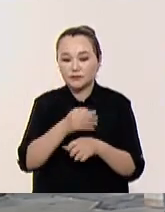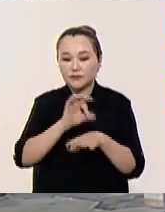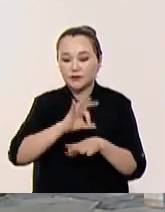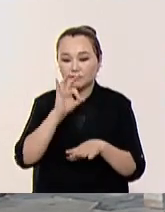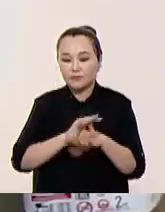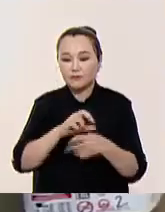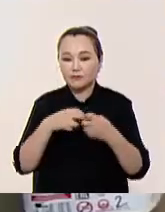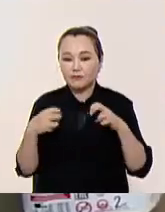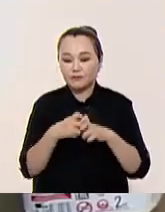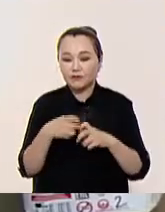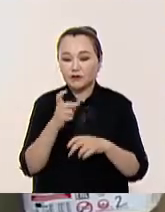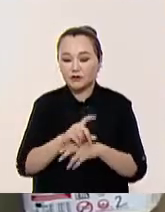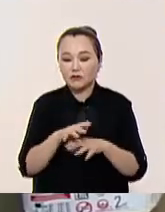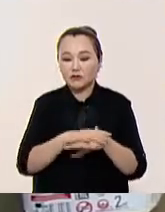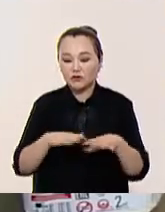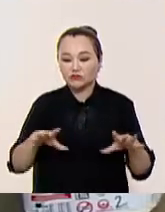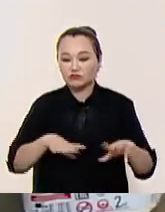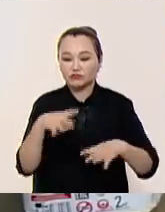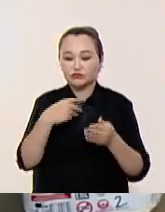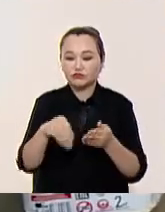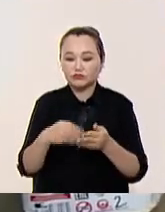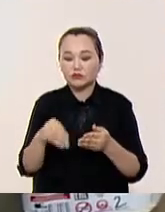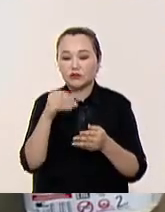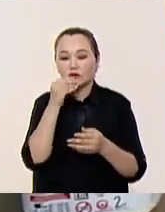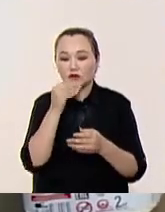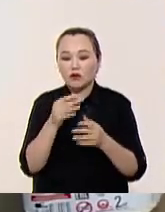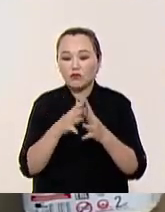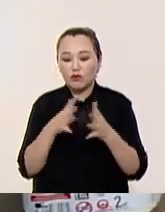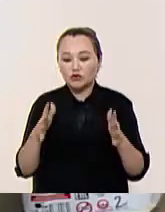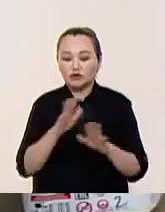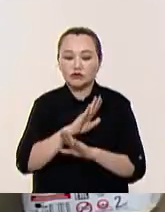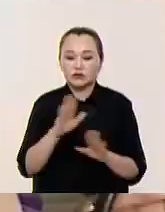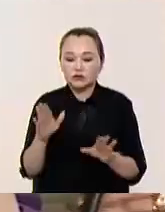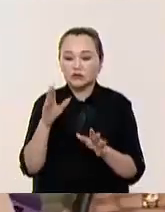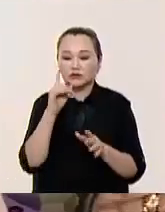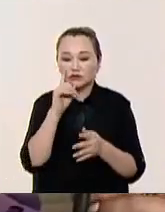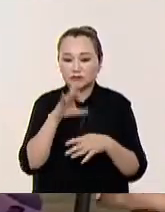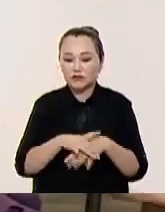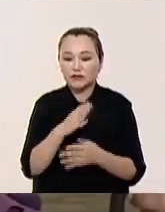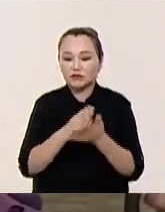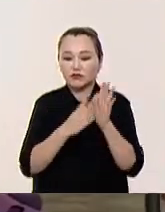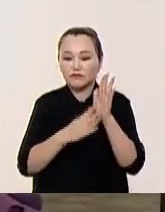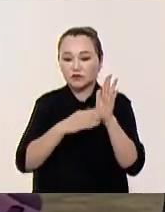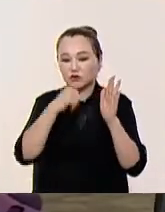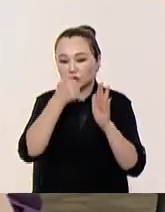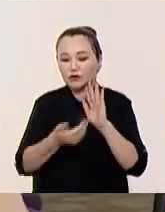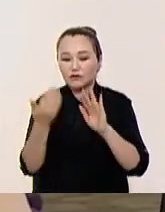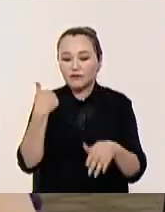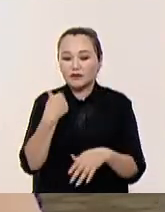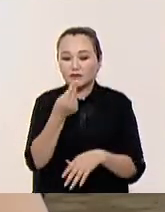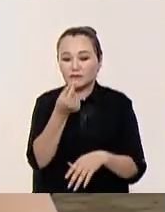aynaldı. Bazar aralığan jırttın tapkan tayanğana azıqtülükten artılmaydına köz jetti. 90-şı jıldarda toğrauda akşa